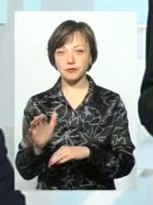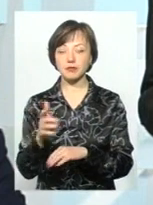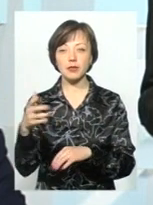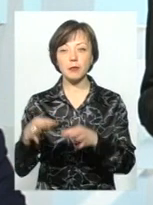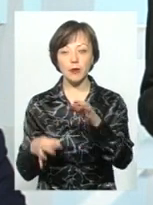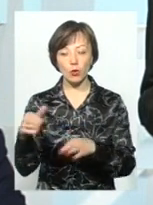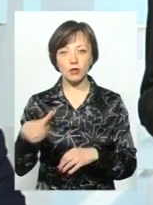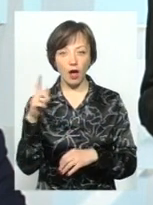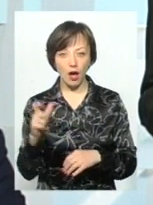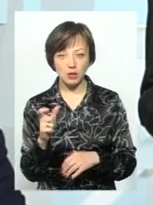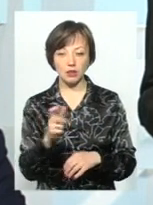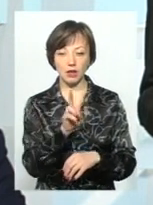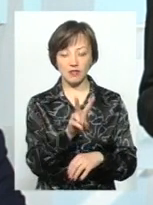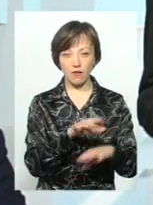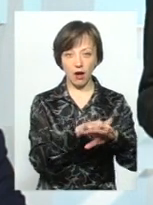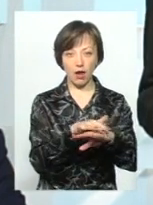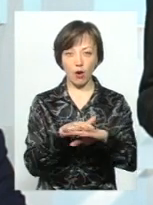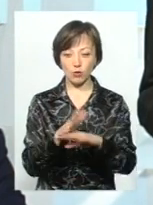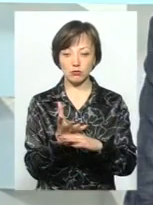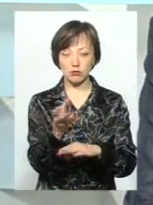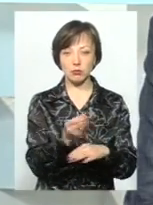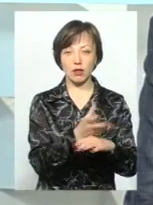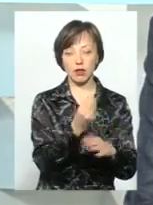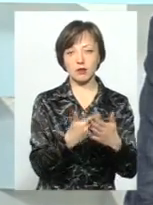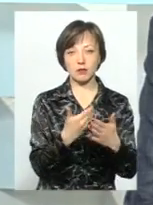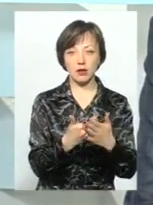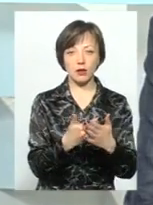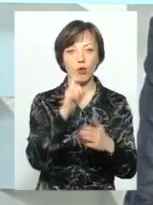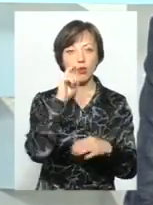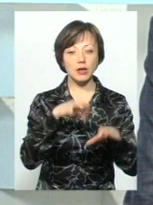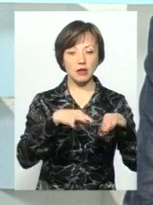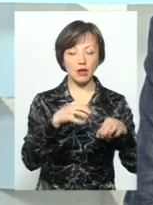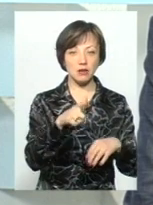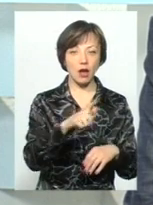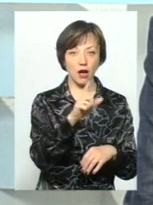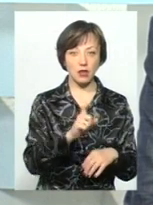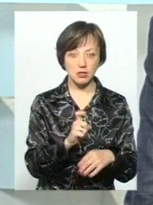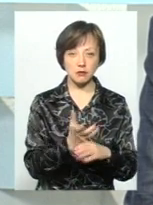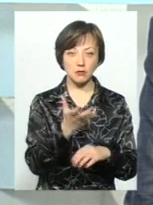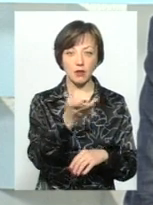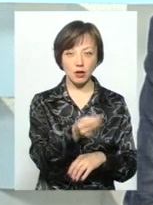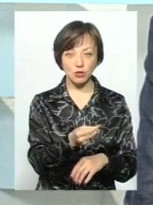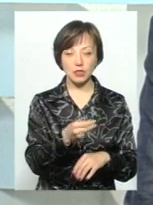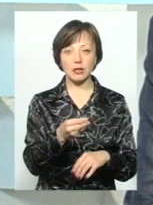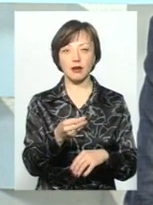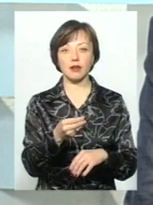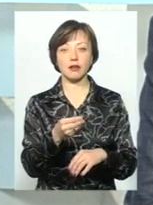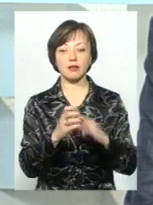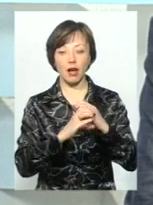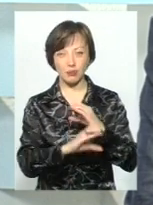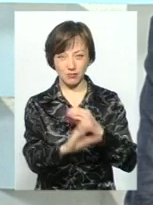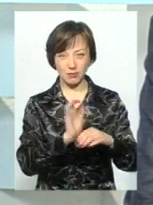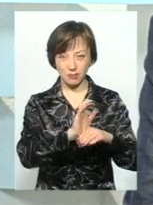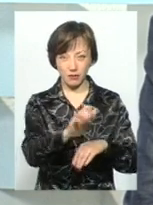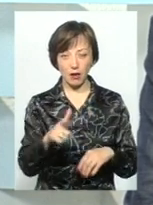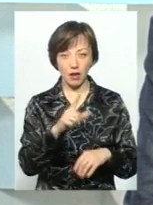газ, і по двох рахунках вона сплачує, наприклад, на «Укртрансгаз», сплачує за транспортування магістральними